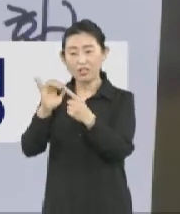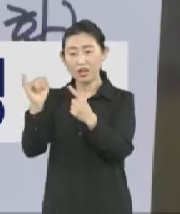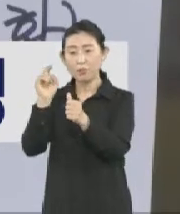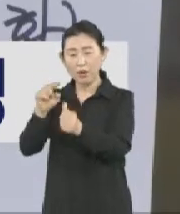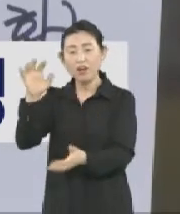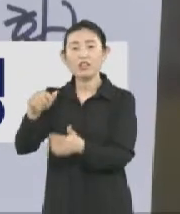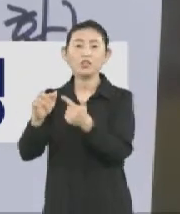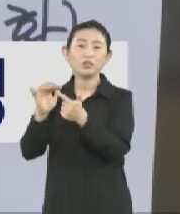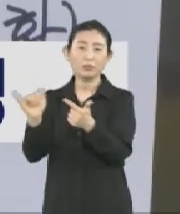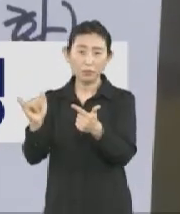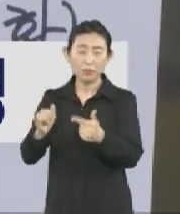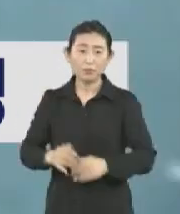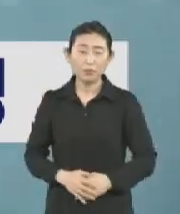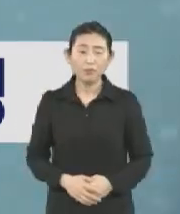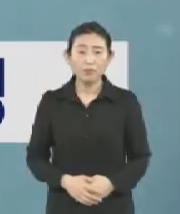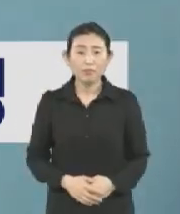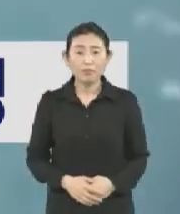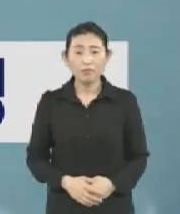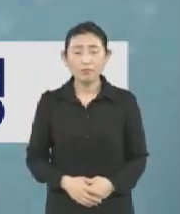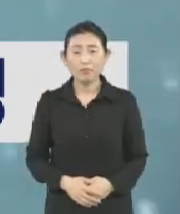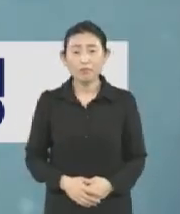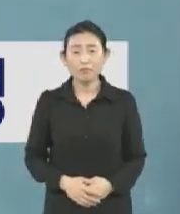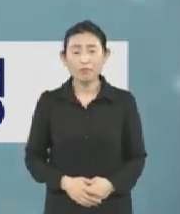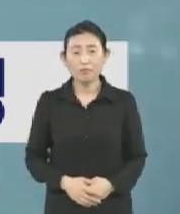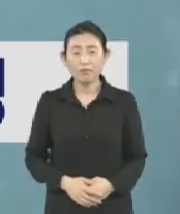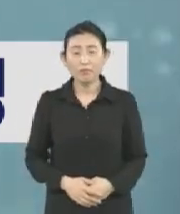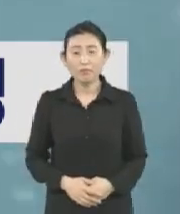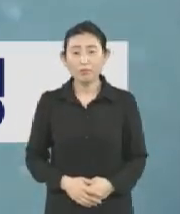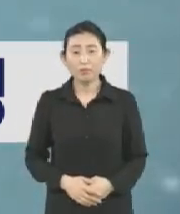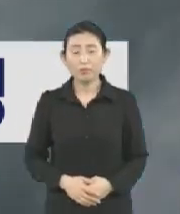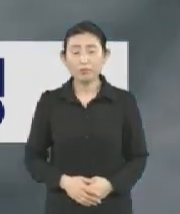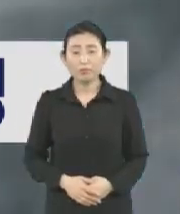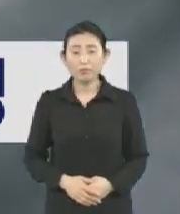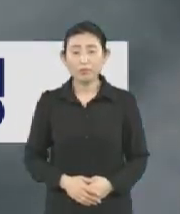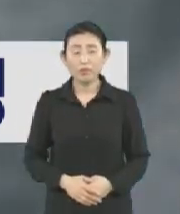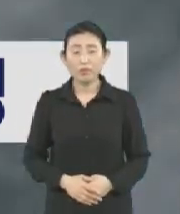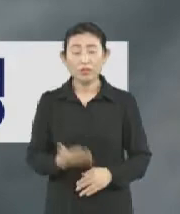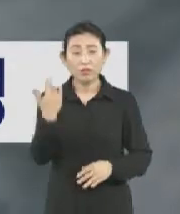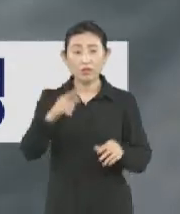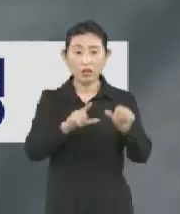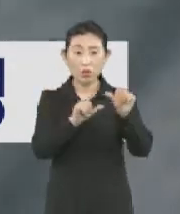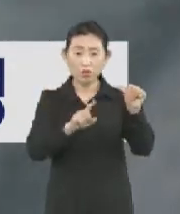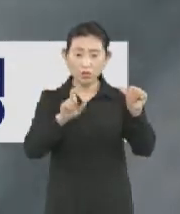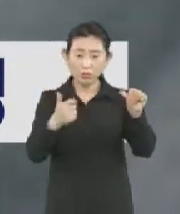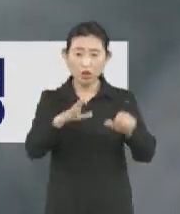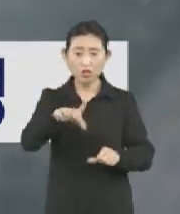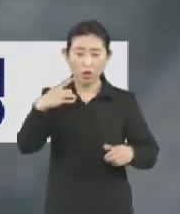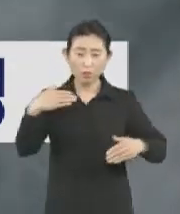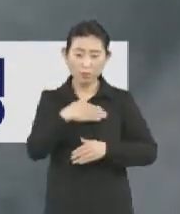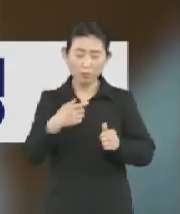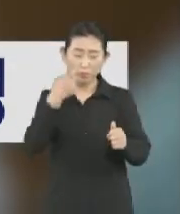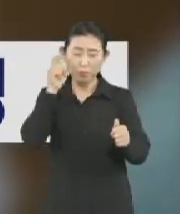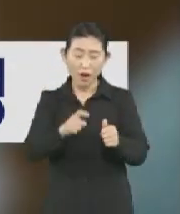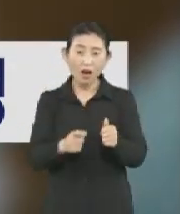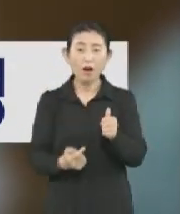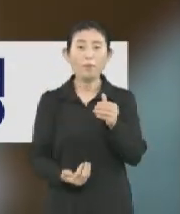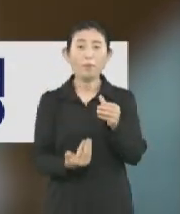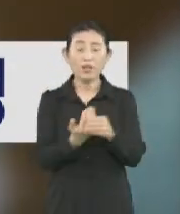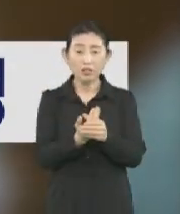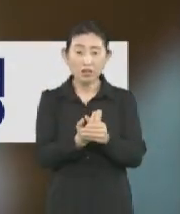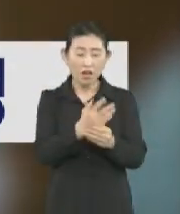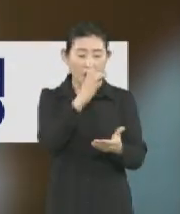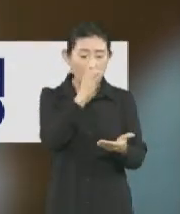6명이 추가로 양성 판정을 받았다고 밝혔습니다 이로써 지난 16일 첫 확증 자 발생이 고 아산에서